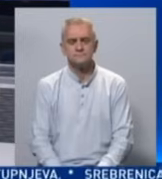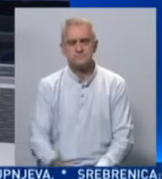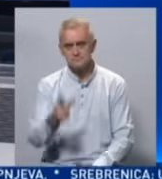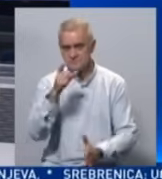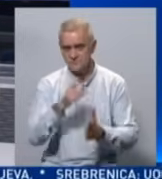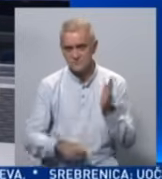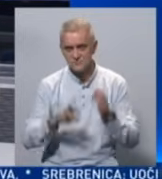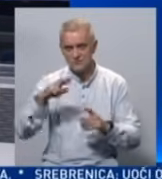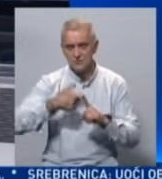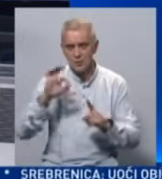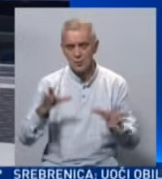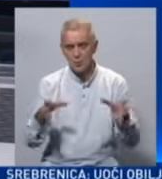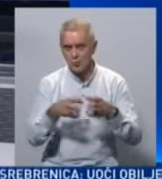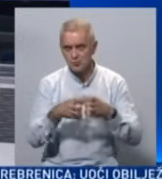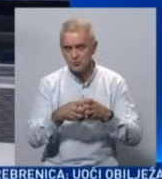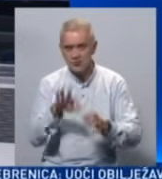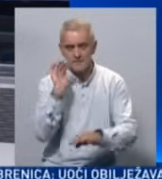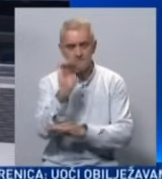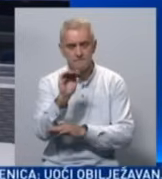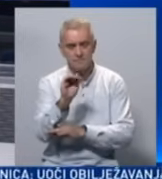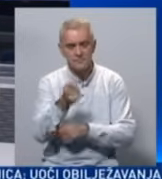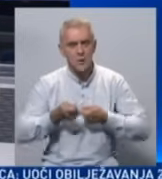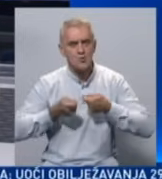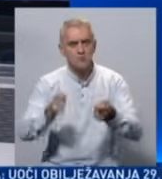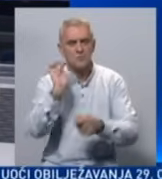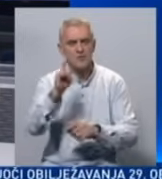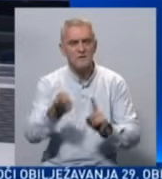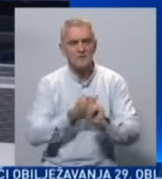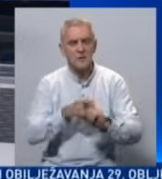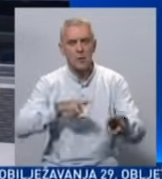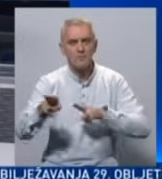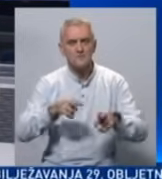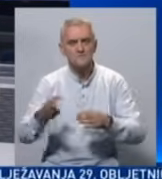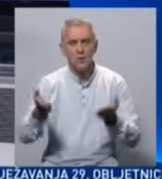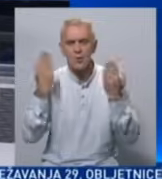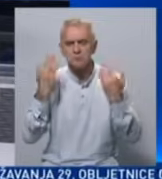Članovi ekoudruženja Kuti najavili su tužbe protiv Federalnog ministarstva